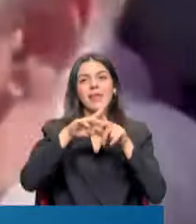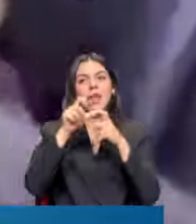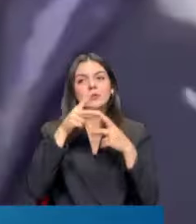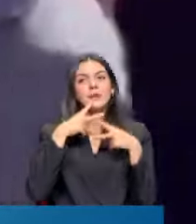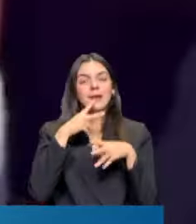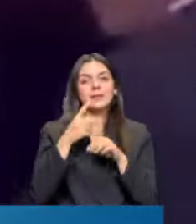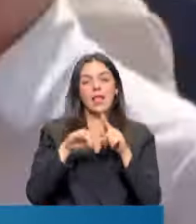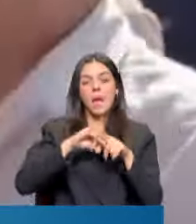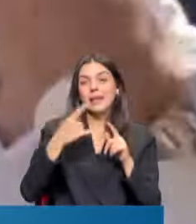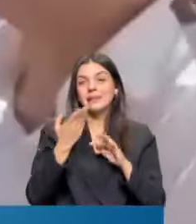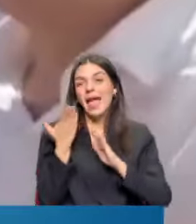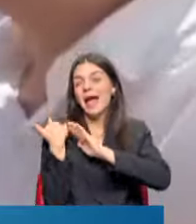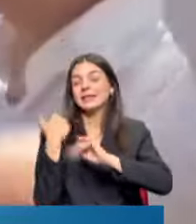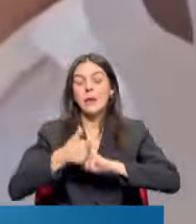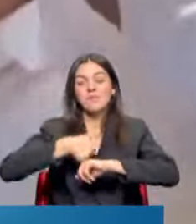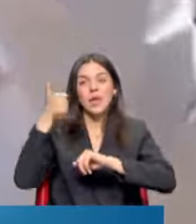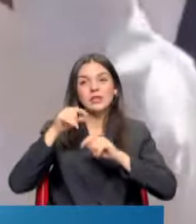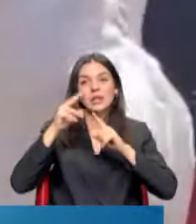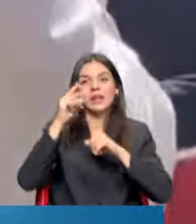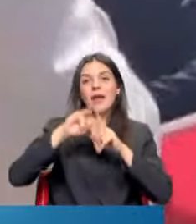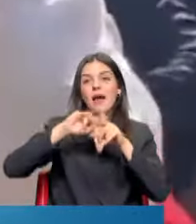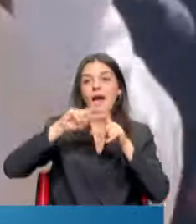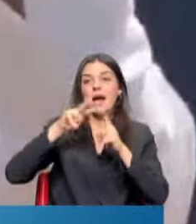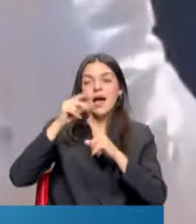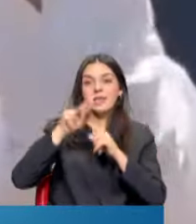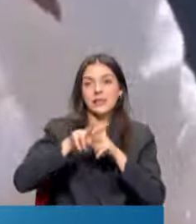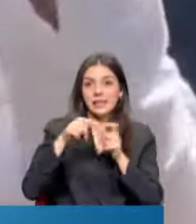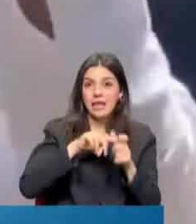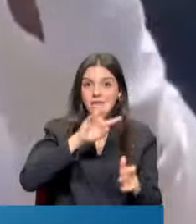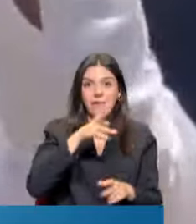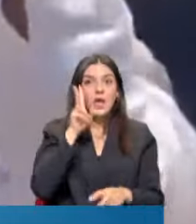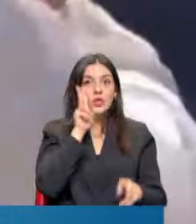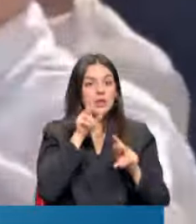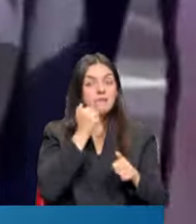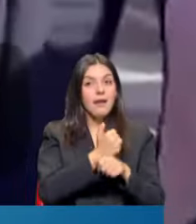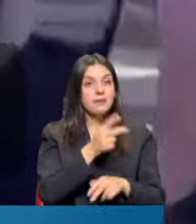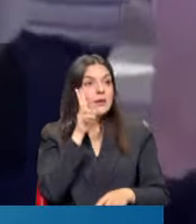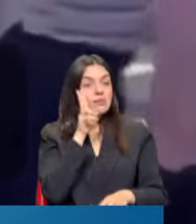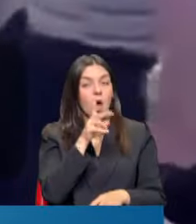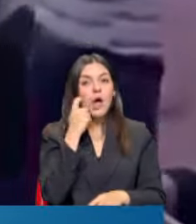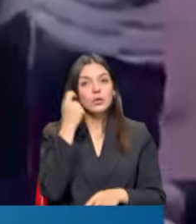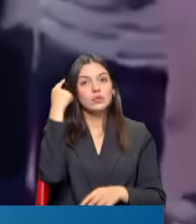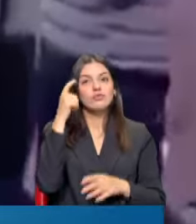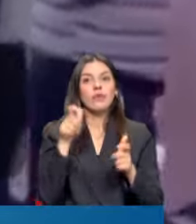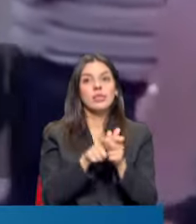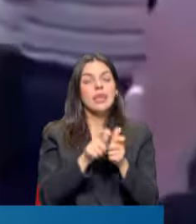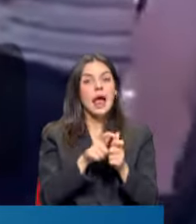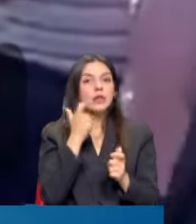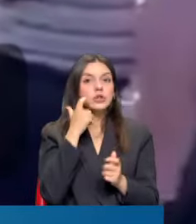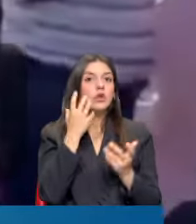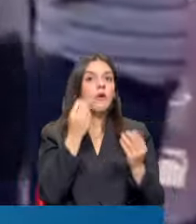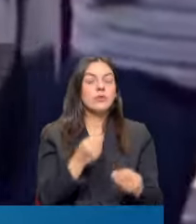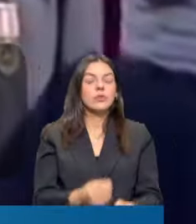lideri Haniye'nin posterini gören Atatürkçü Düşünce Derneği ve gazilerin tepkisi büyük oldu. Cumhuriyet